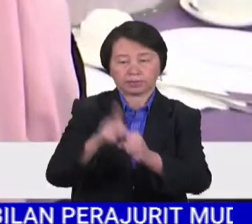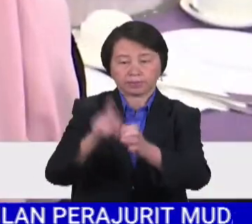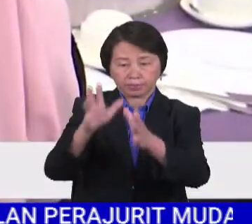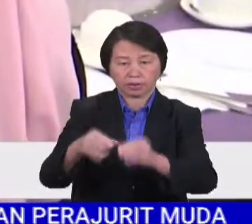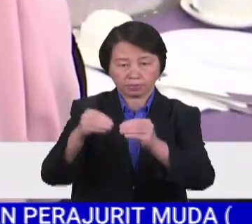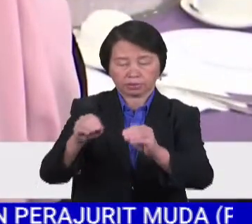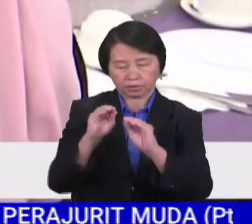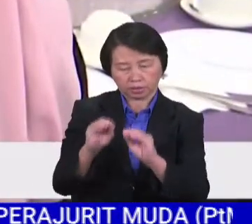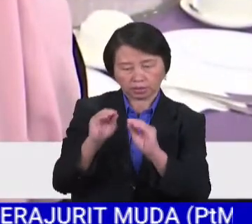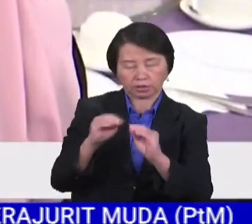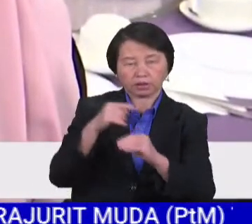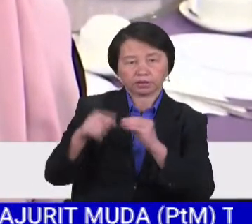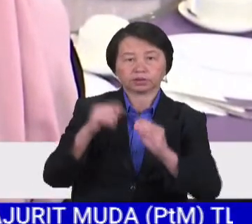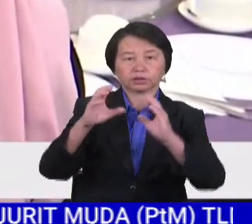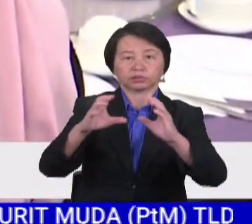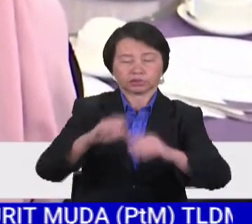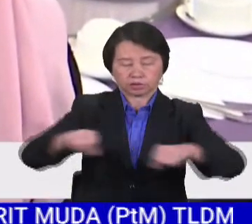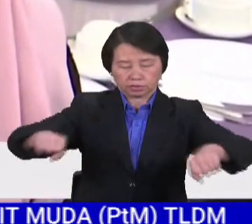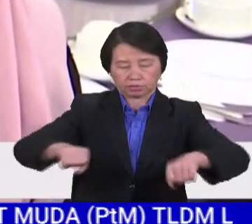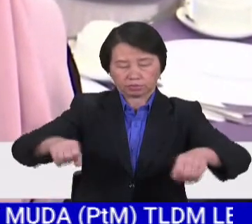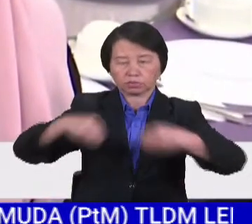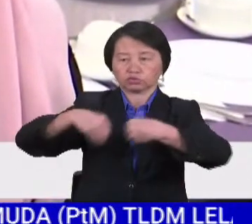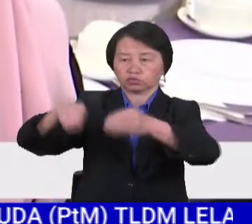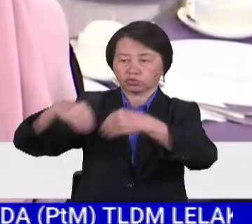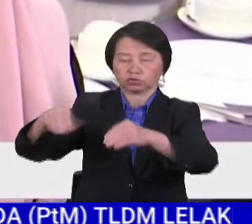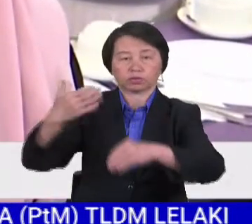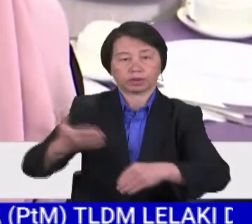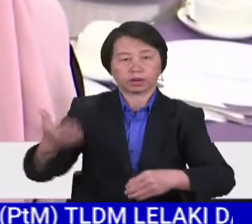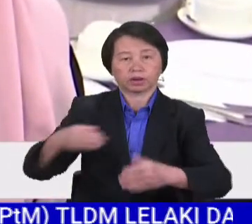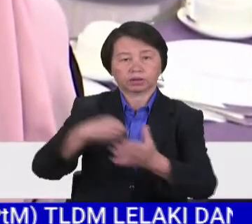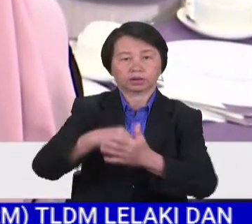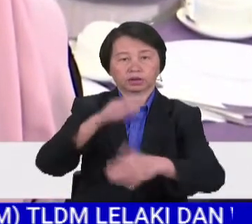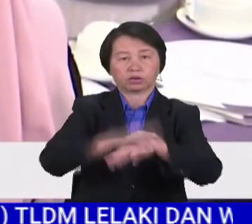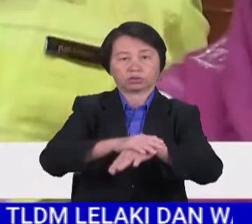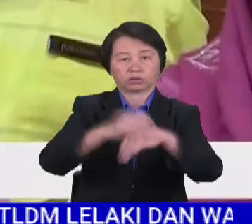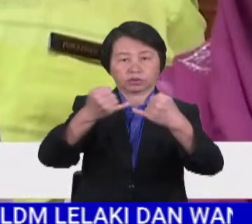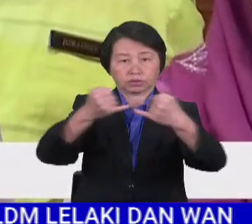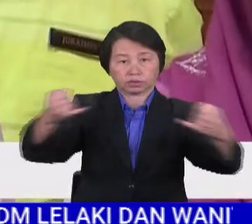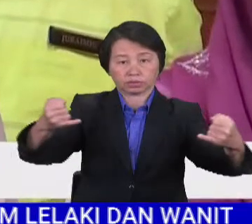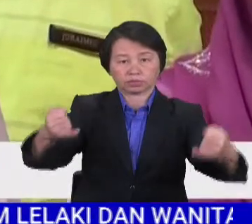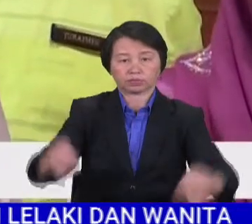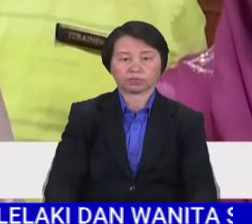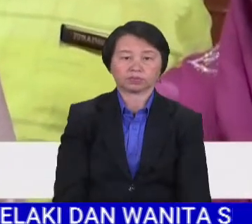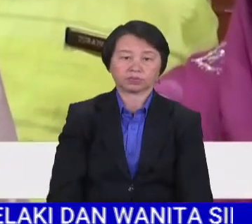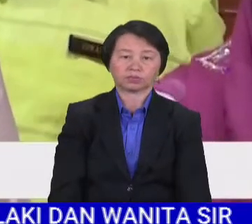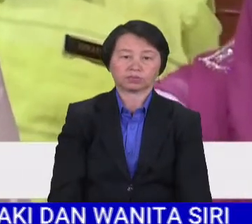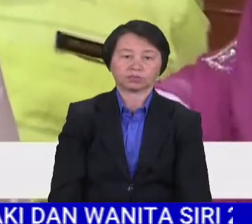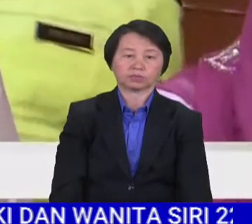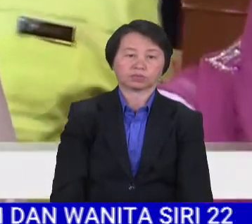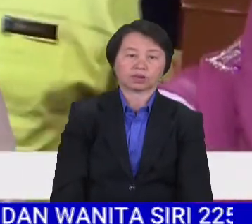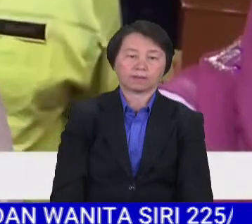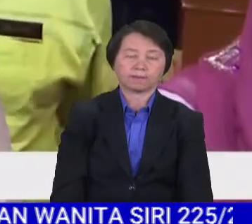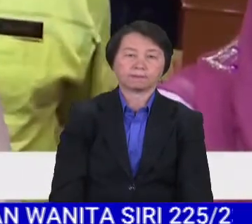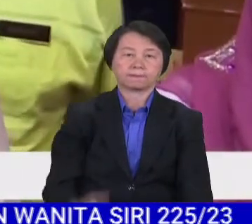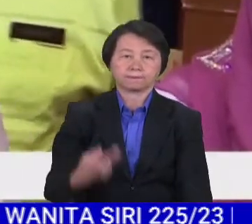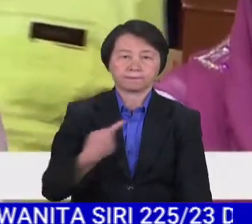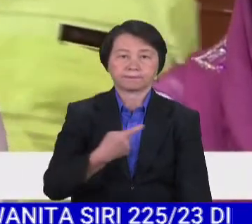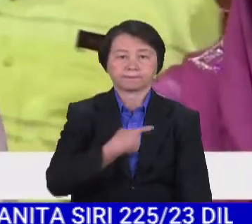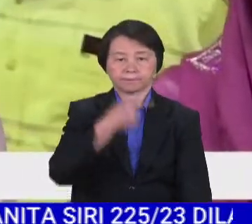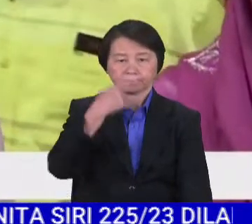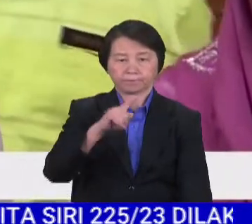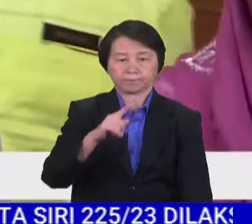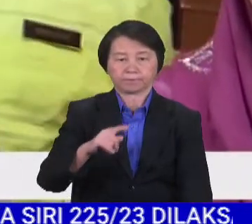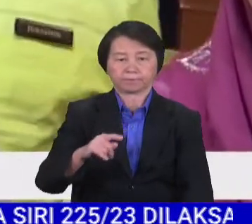peserta diberi tunjuk ajar mengenai kaidah memasarkan produk secara dalam talian dan diantar ojek TK Mini untuk